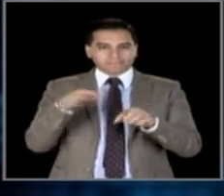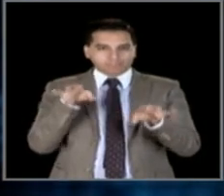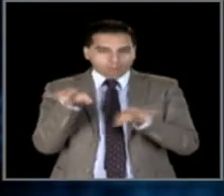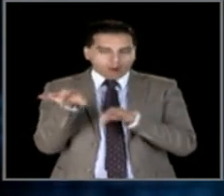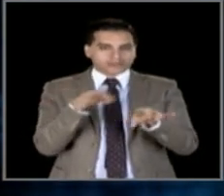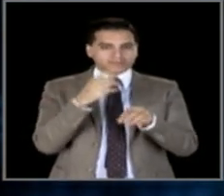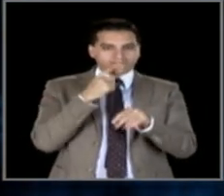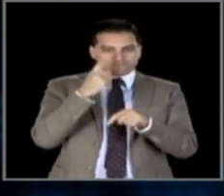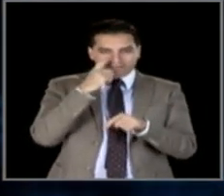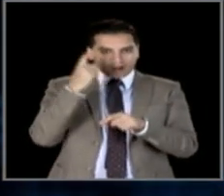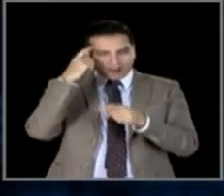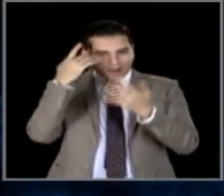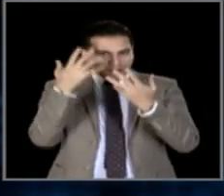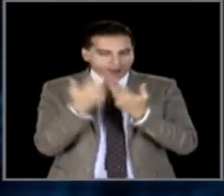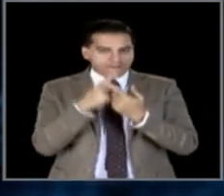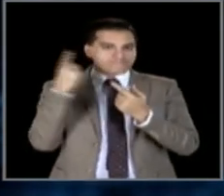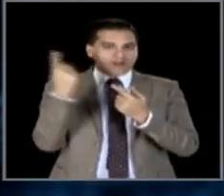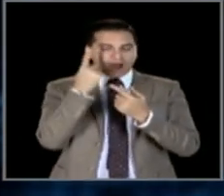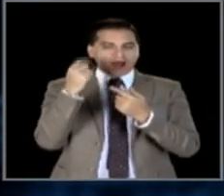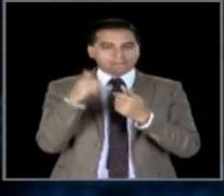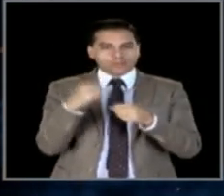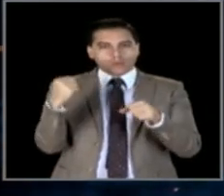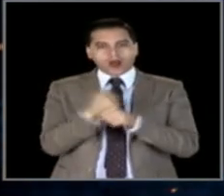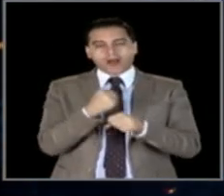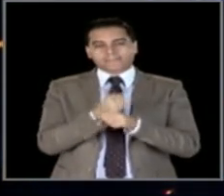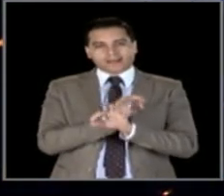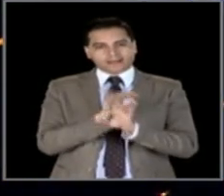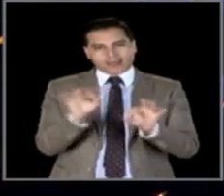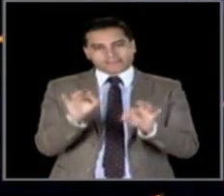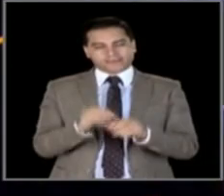المنافسة محلياً وعالمياً في سوق العمل.